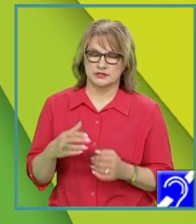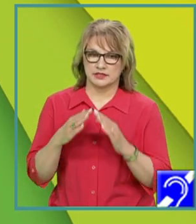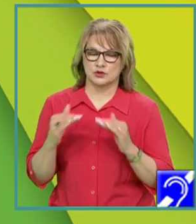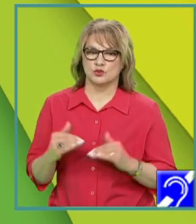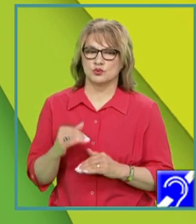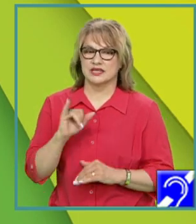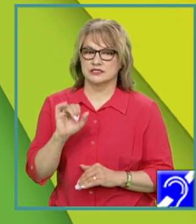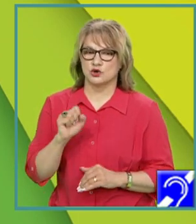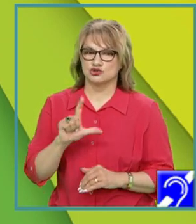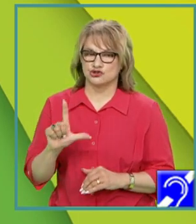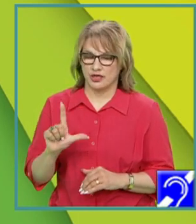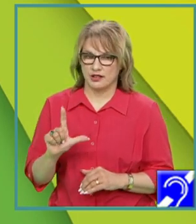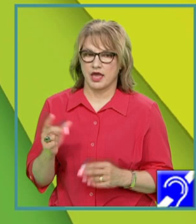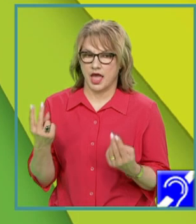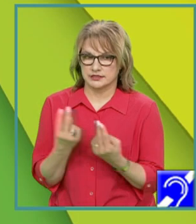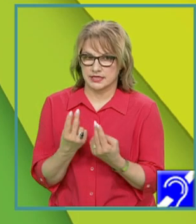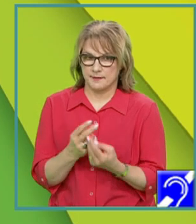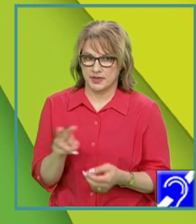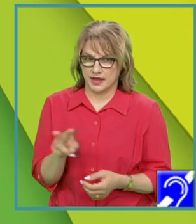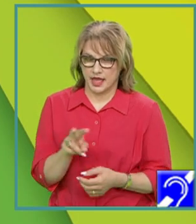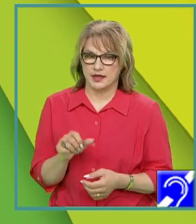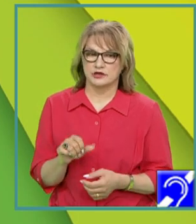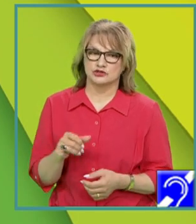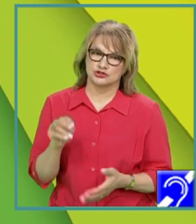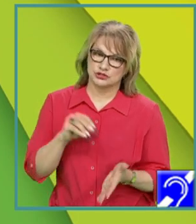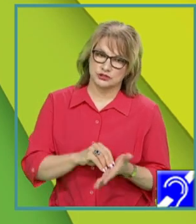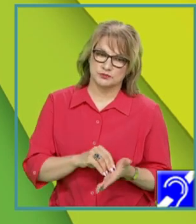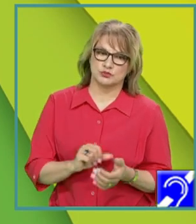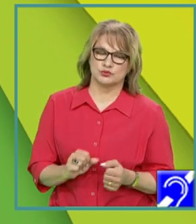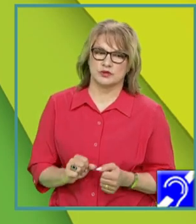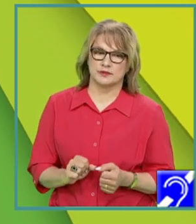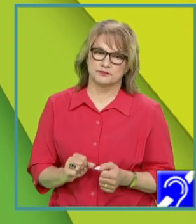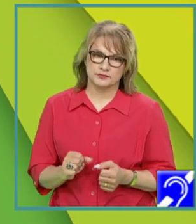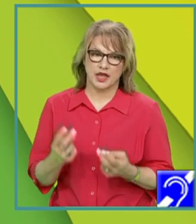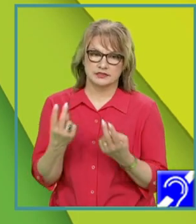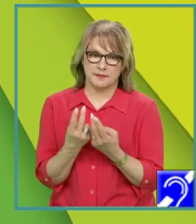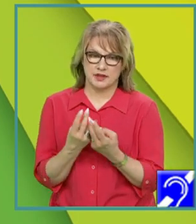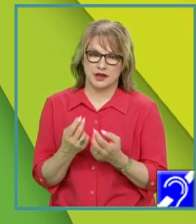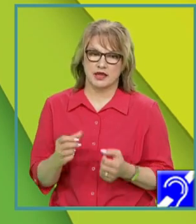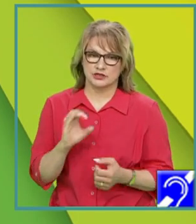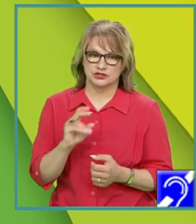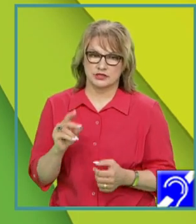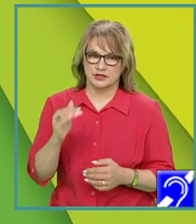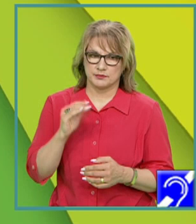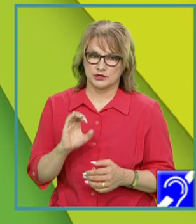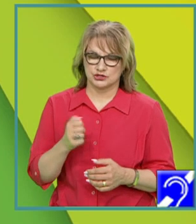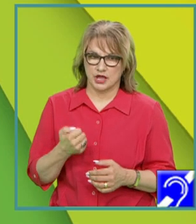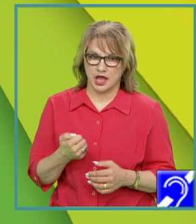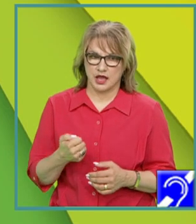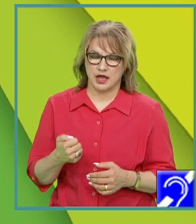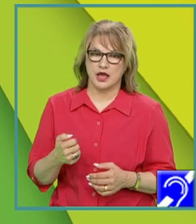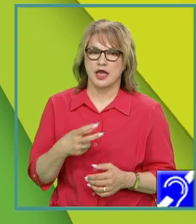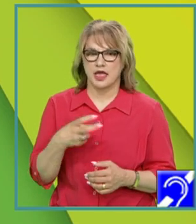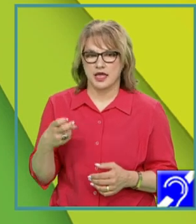isoscele asemenea și scriem raportul de asemănare ca fiind CD pe ce a